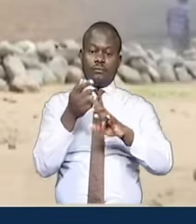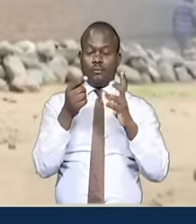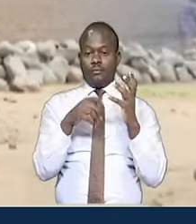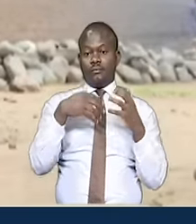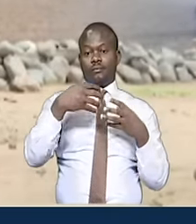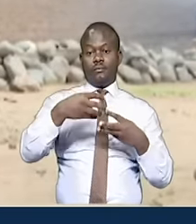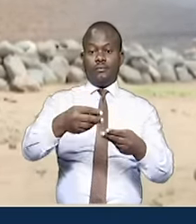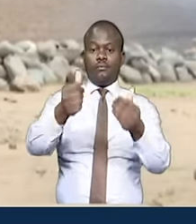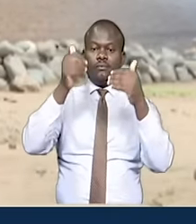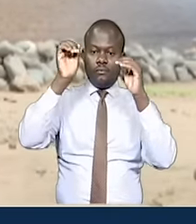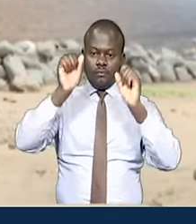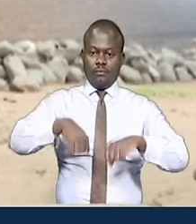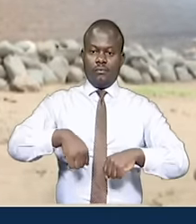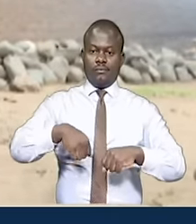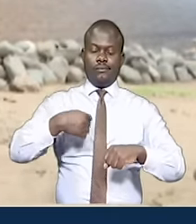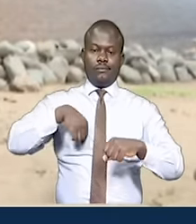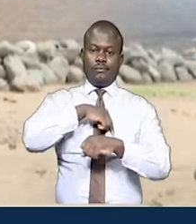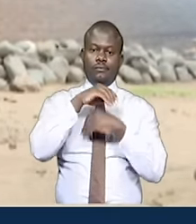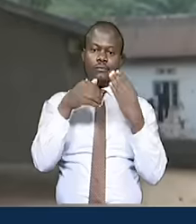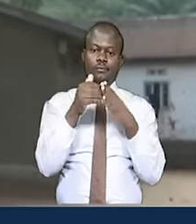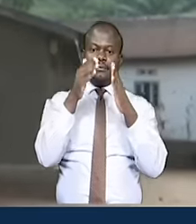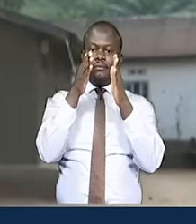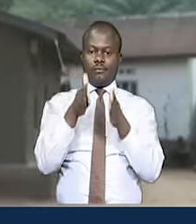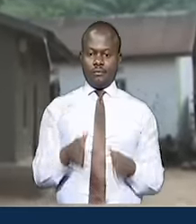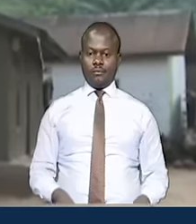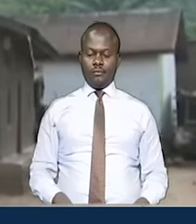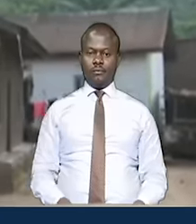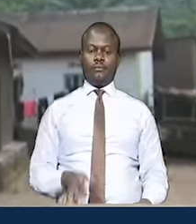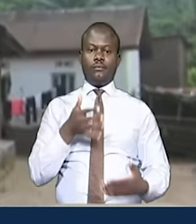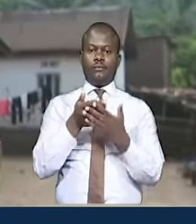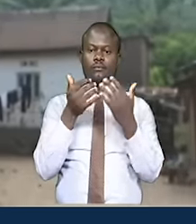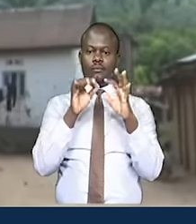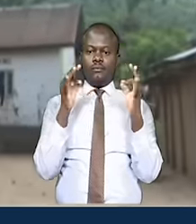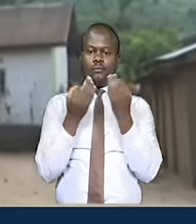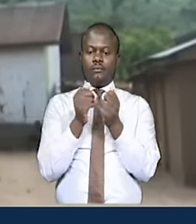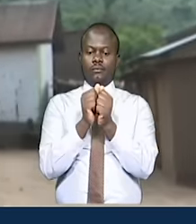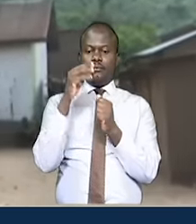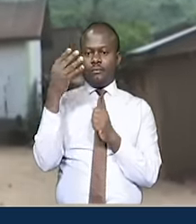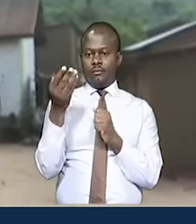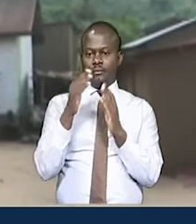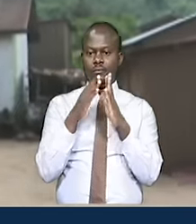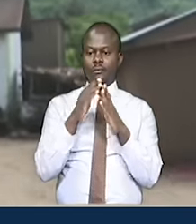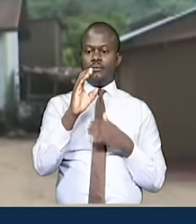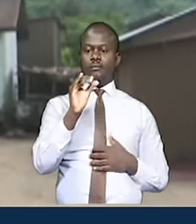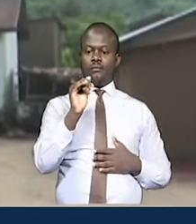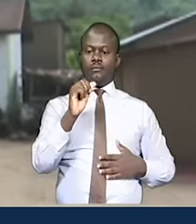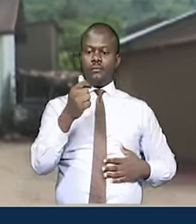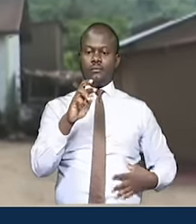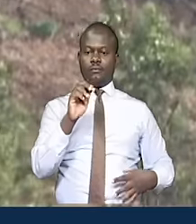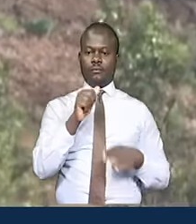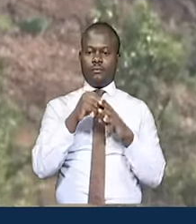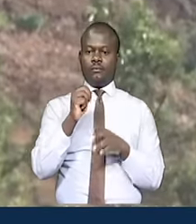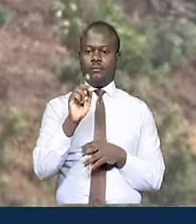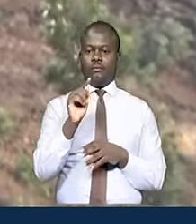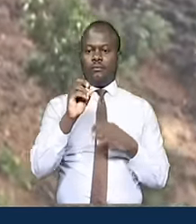rigenda rimanuka rikaba ryashobora kuba ryagwa ku muntu kugeza ubu imiryango 14 yo mu midugudu ya Cyagara na Muko niyo